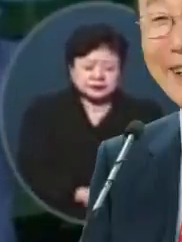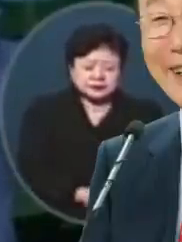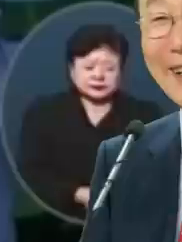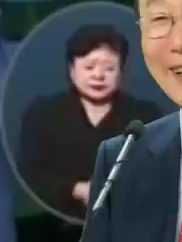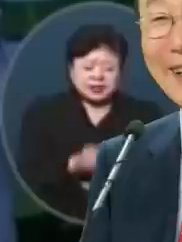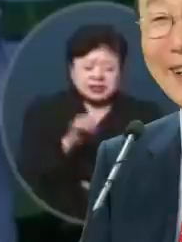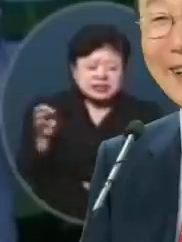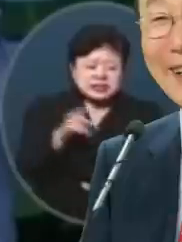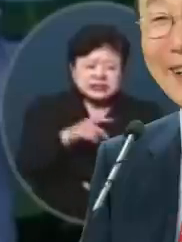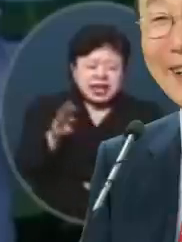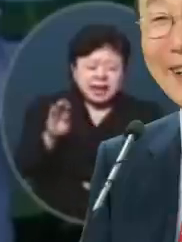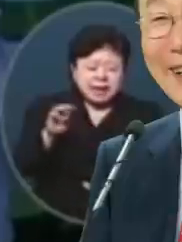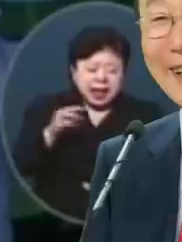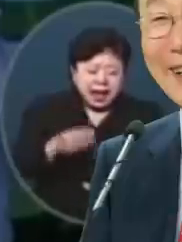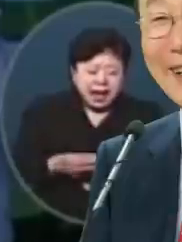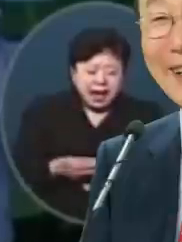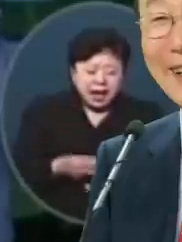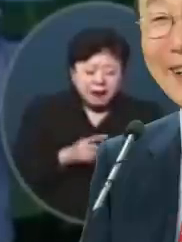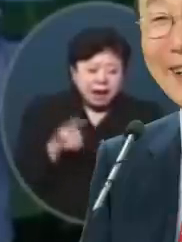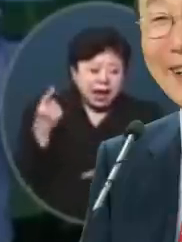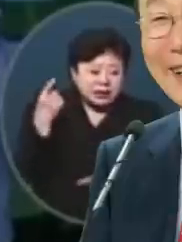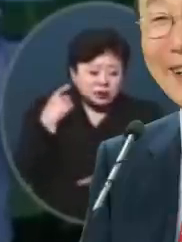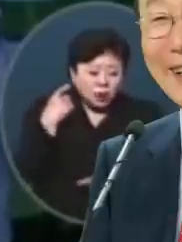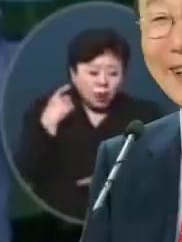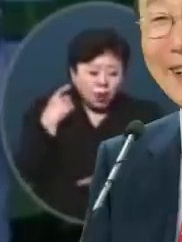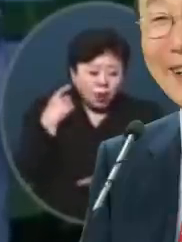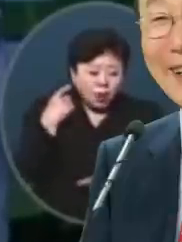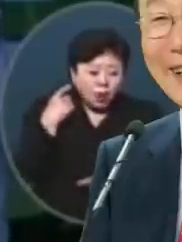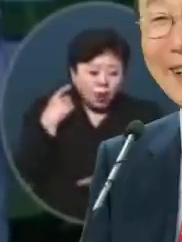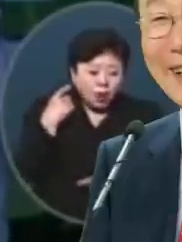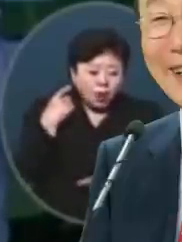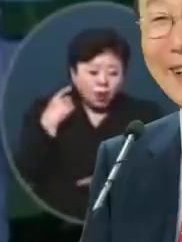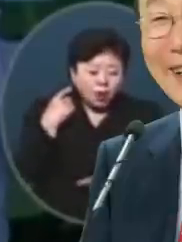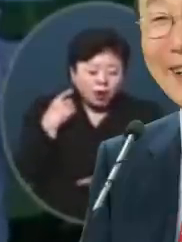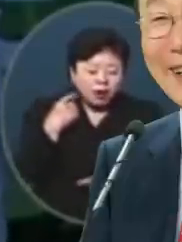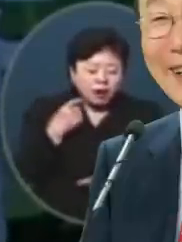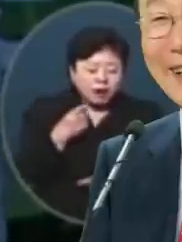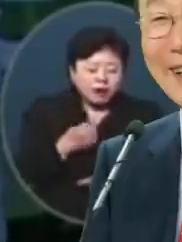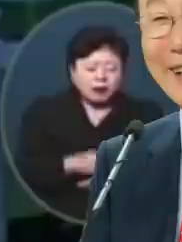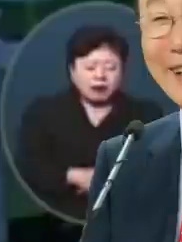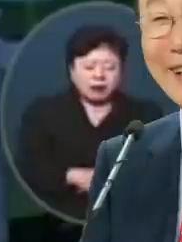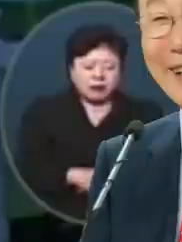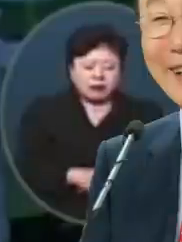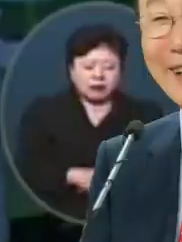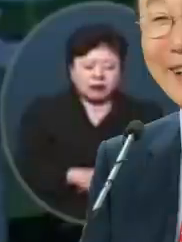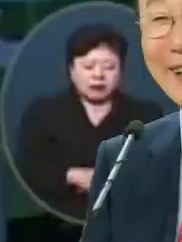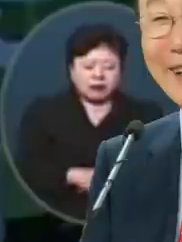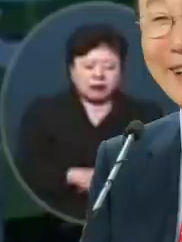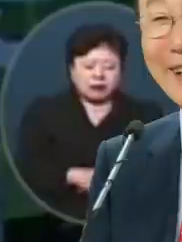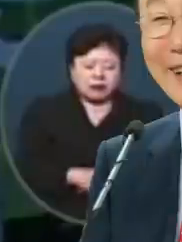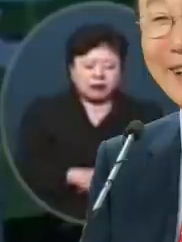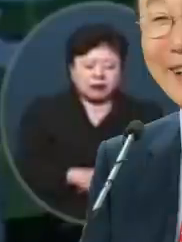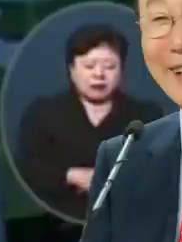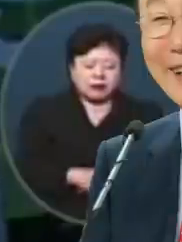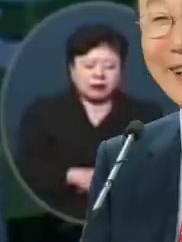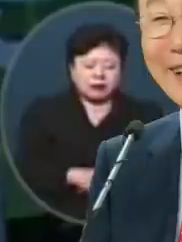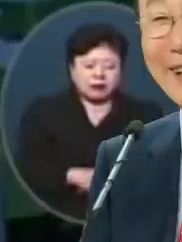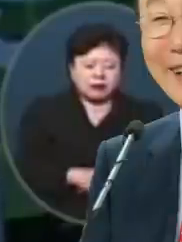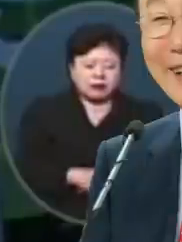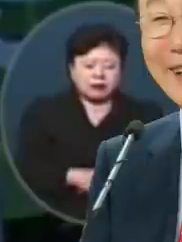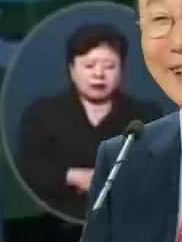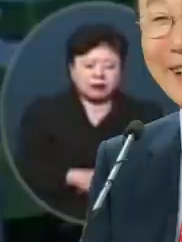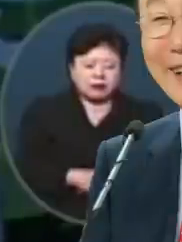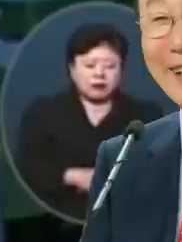아내인 이세벨이 전달한 협박을 듣고는 아예